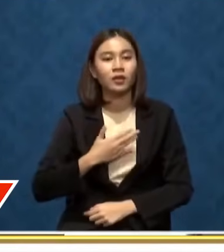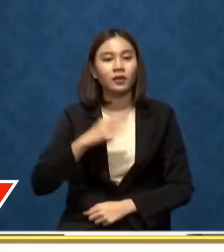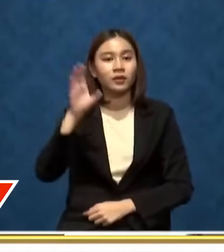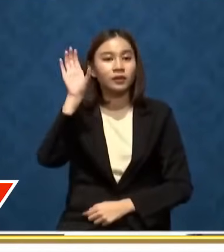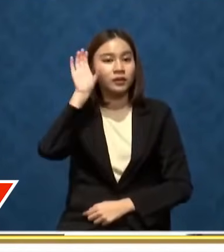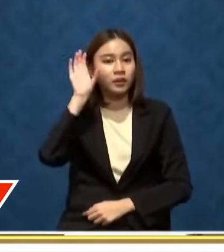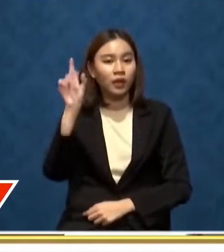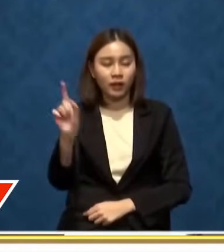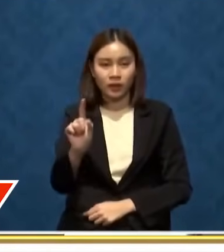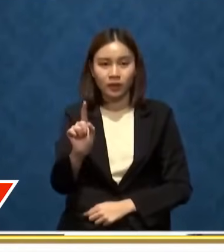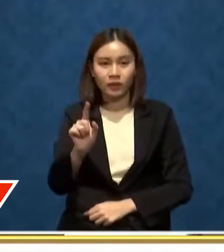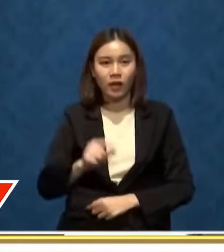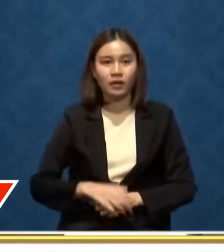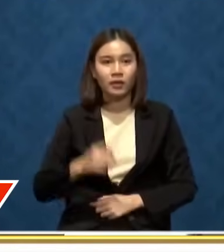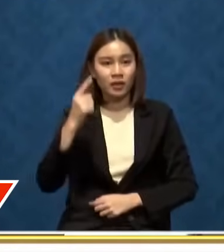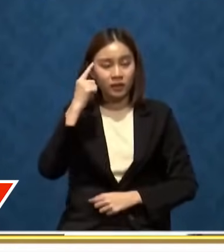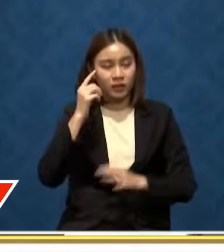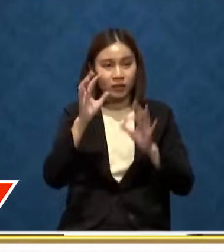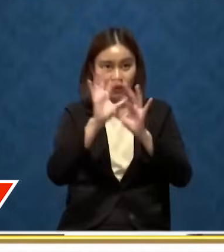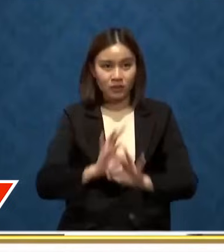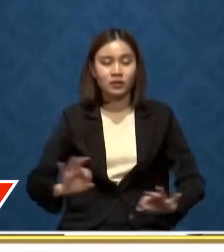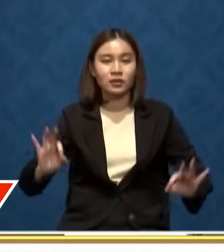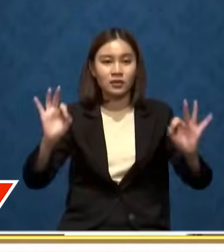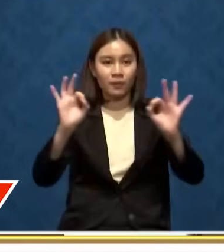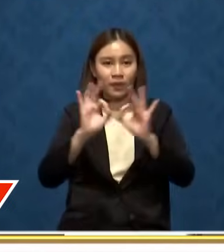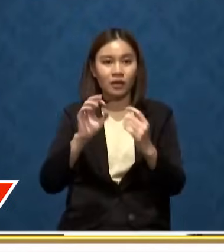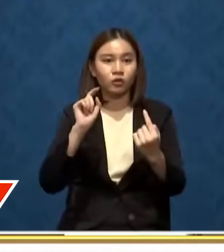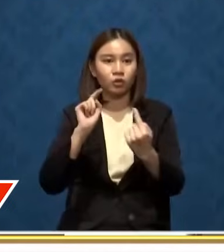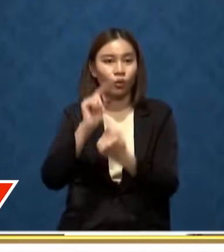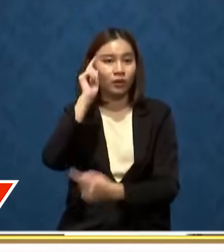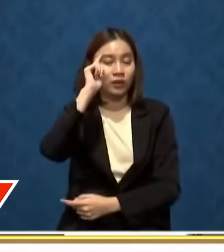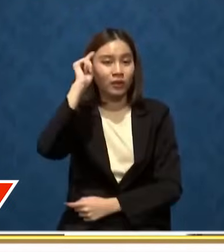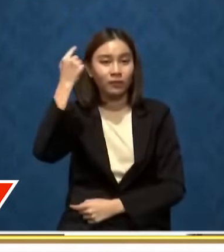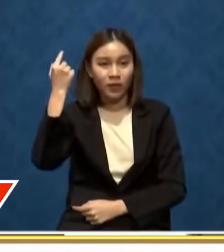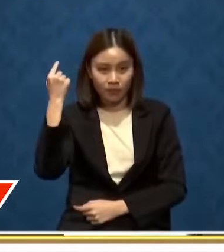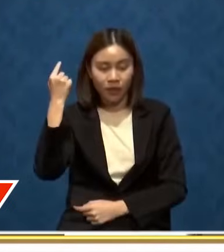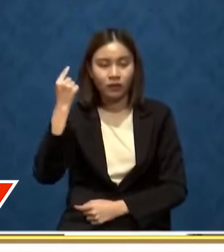าการให้ความสำคัญและความเป็นธรรมกับความคิดสร้างส